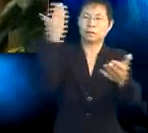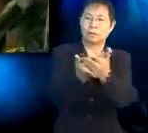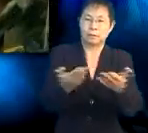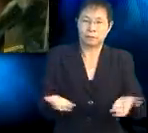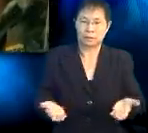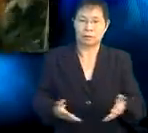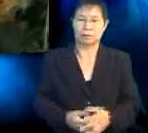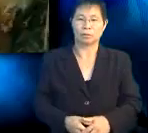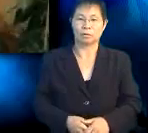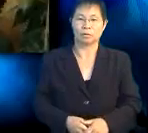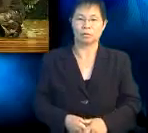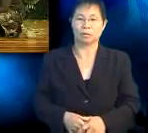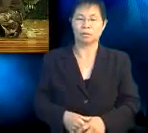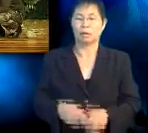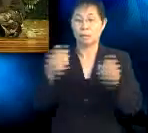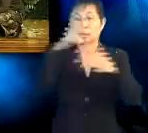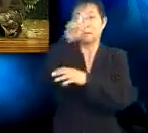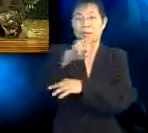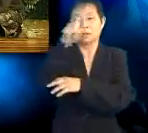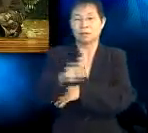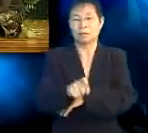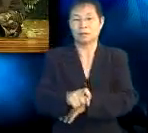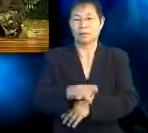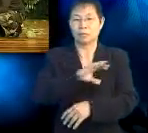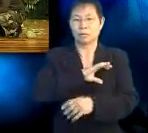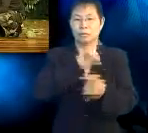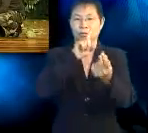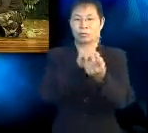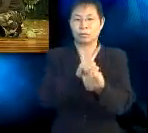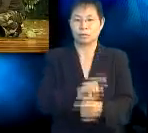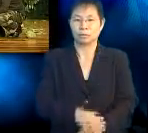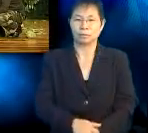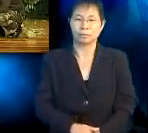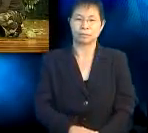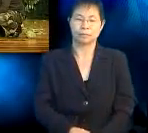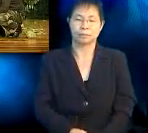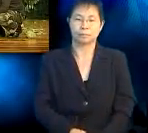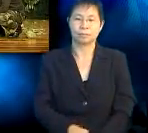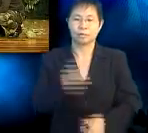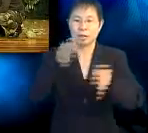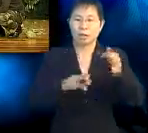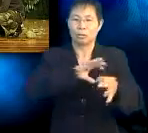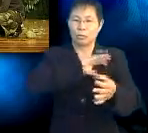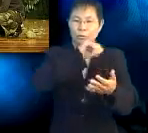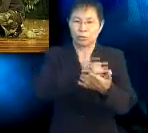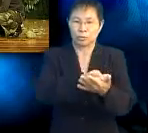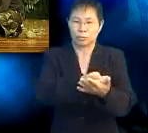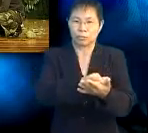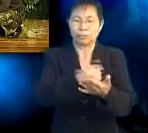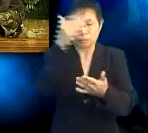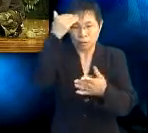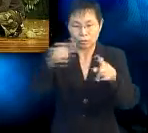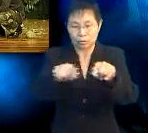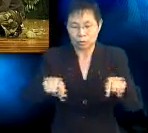Banyak tanya, Amrat ni. Kau yang tak kata untuk baik begini. Kalau polis itu tahu tempat